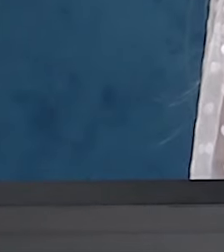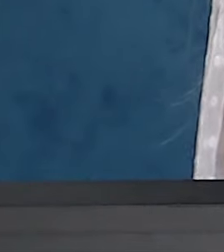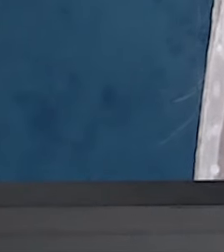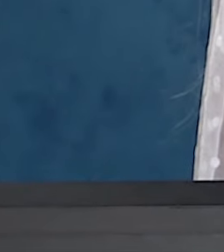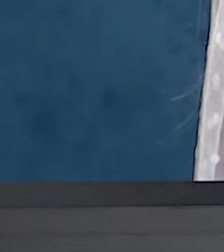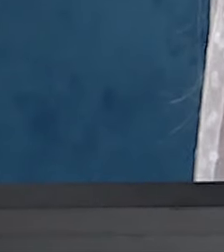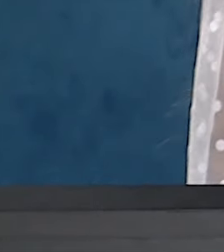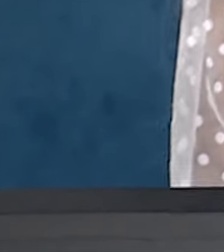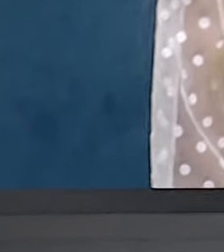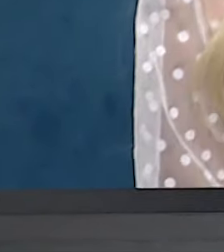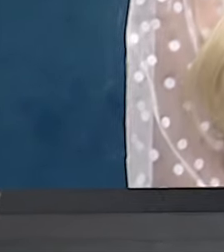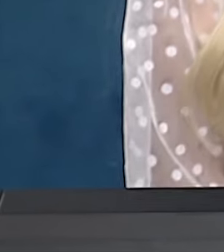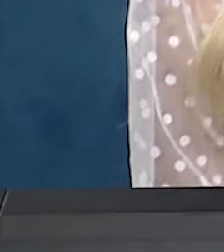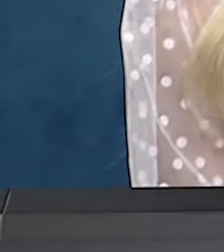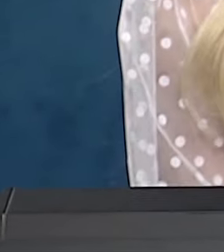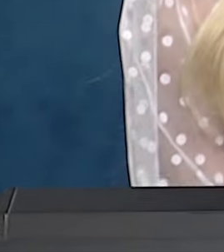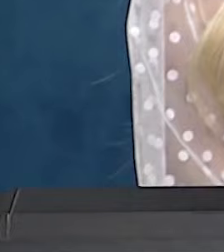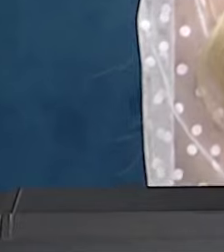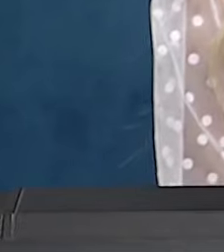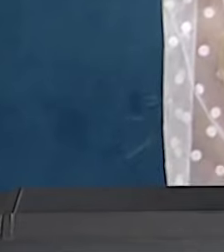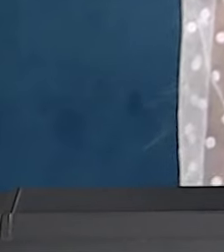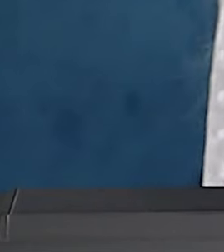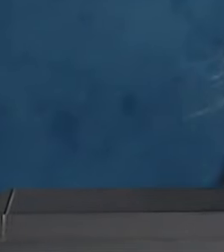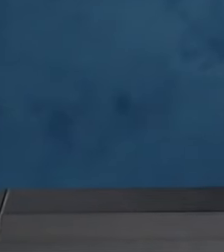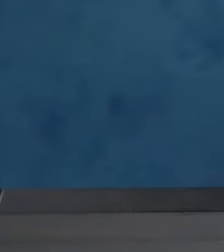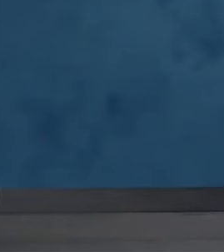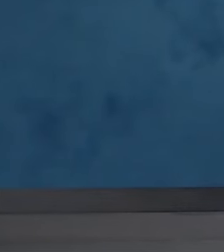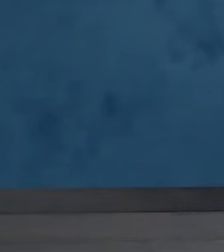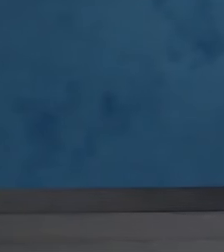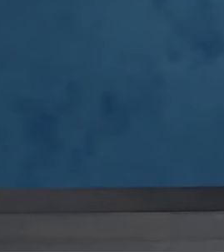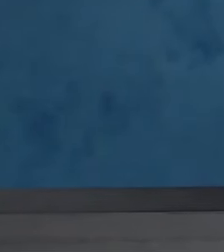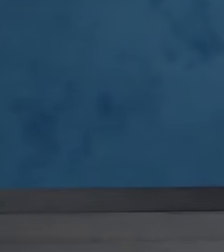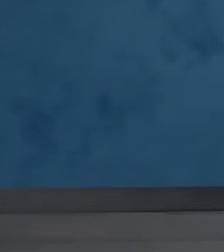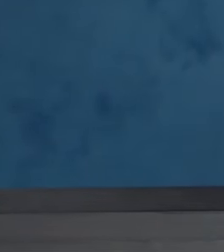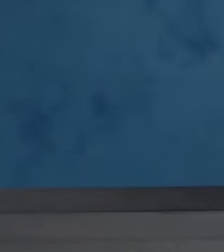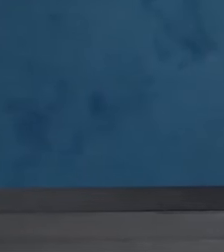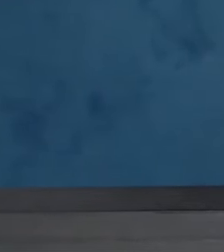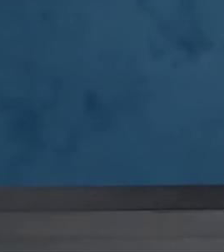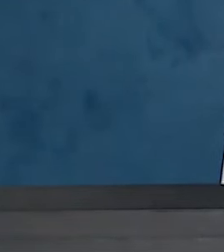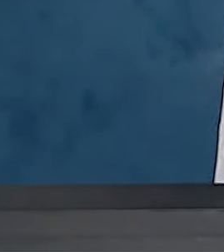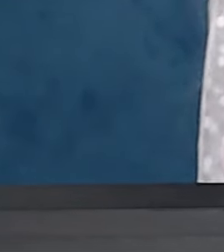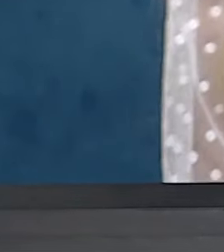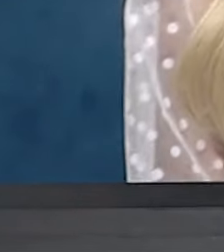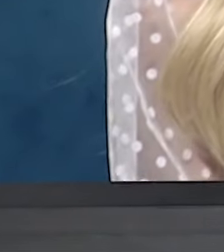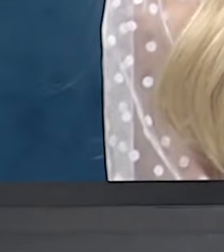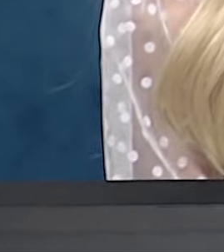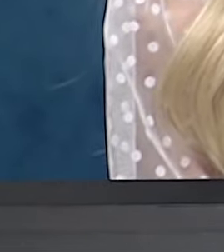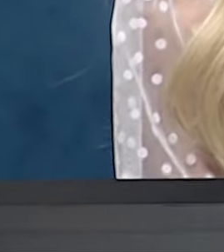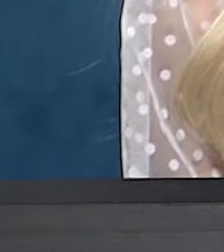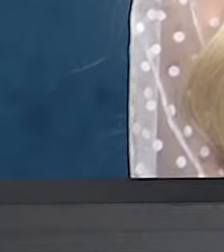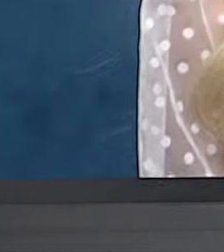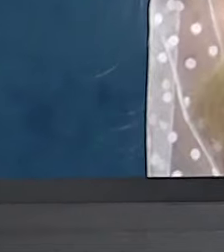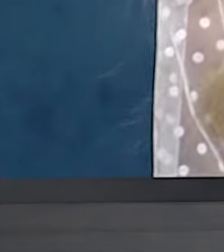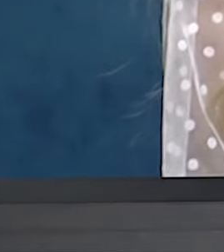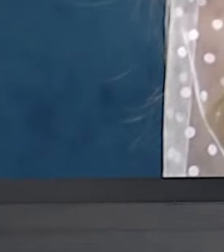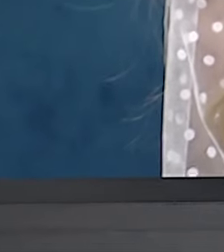حياتها. بحبها لأنه من مصر، بحبها لأنه من إيطاليا، وبحبها لأنه من اسكندرية، وبحبها لأنه من شبرا، وأنا بحب كثير صبايا